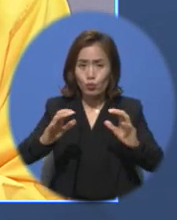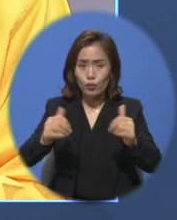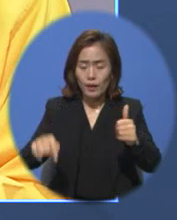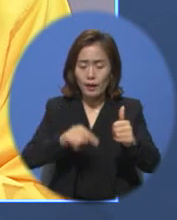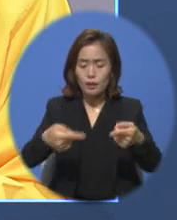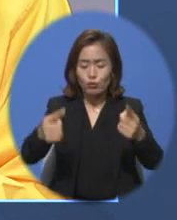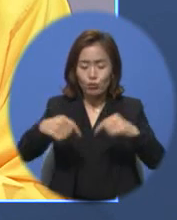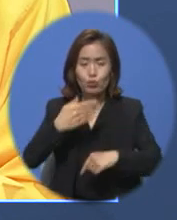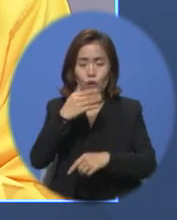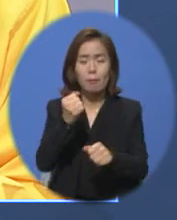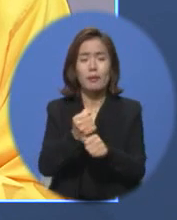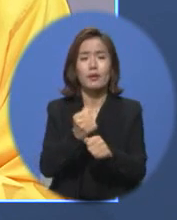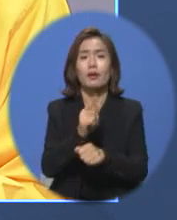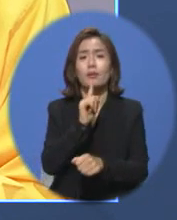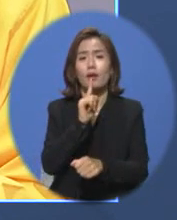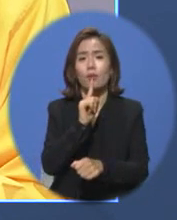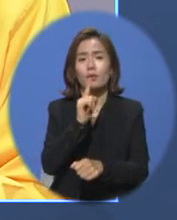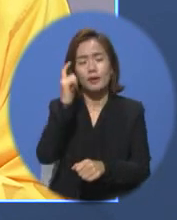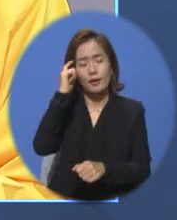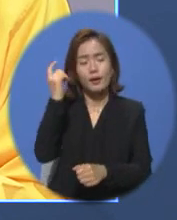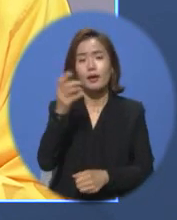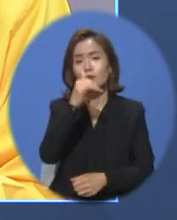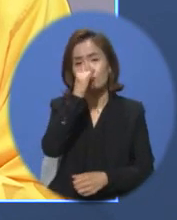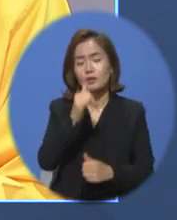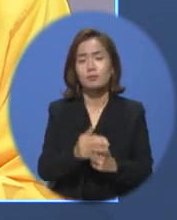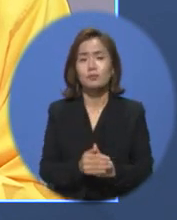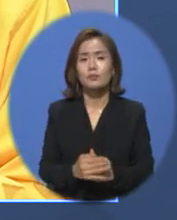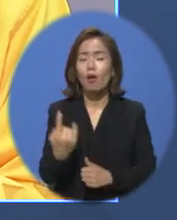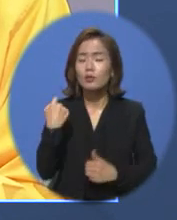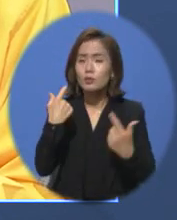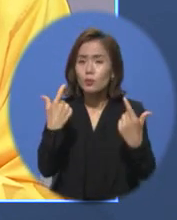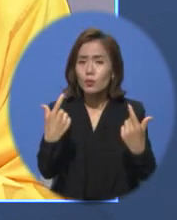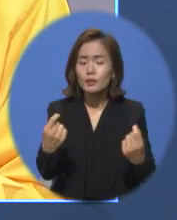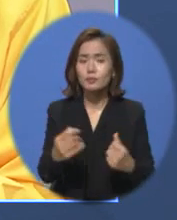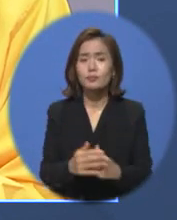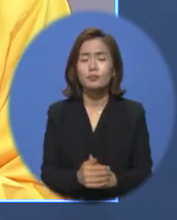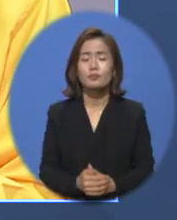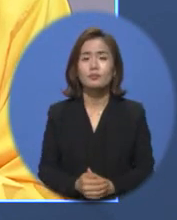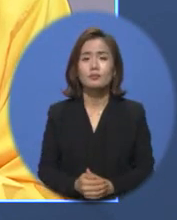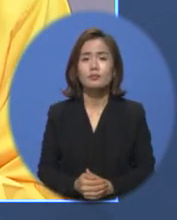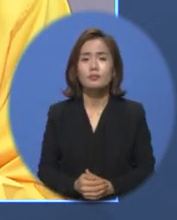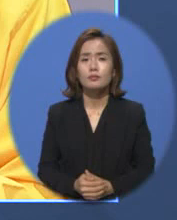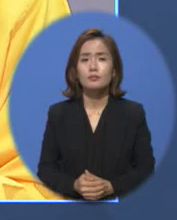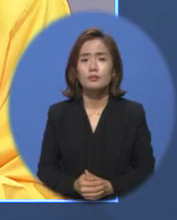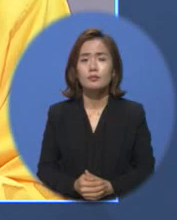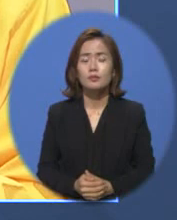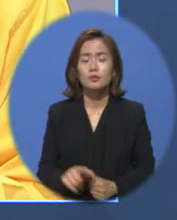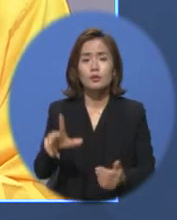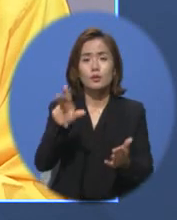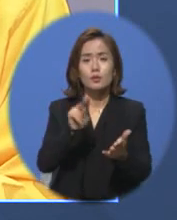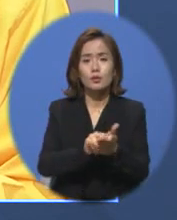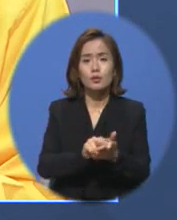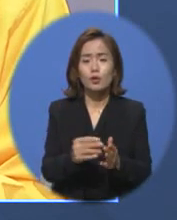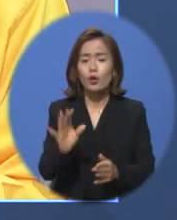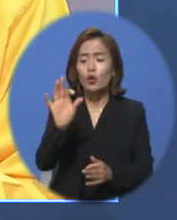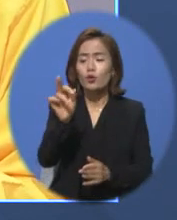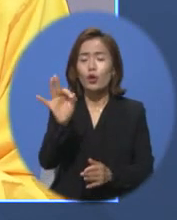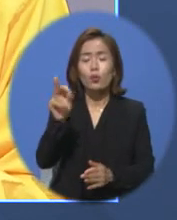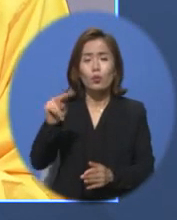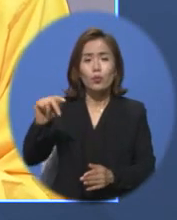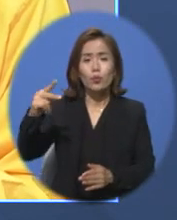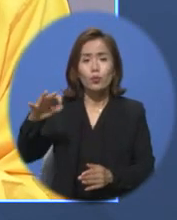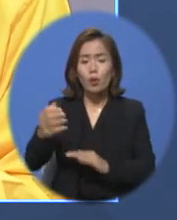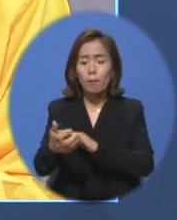국민의다양한이익과요구를보장할수있는여러소수정당들이국회에진출할수있도록보장해야한다고생각합니다 .어제말씀드렸듯이,상호 연관된 비례대표제